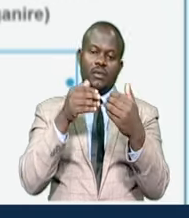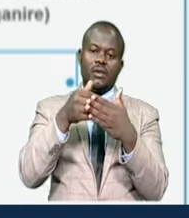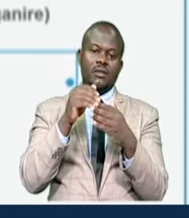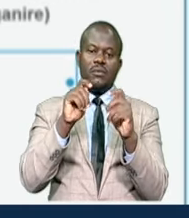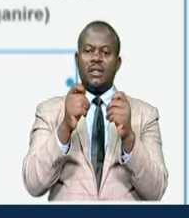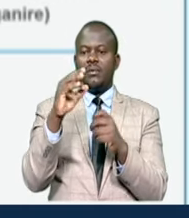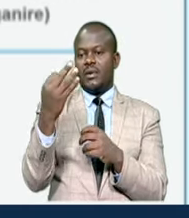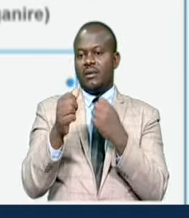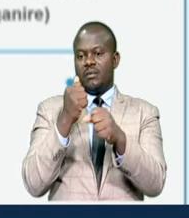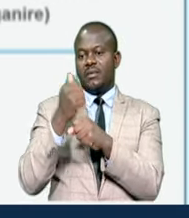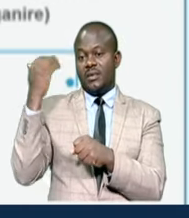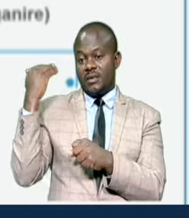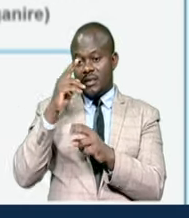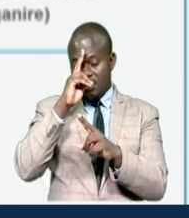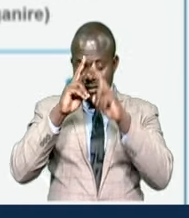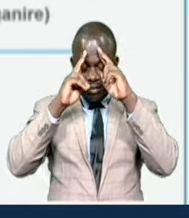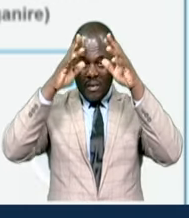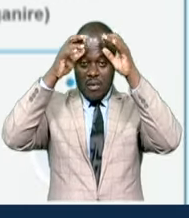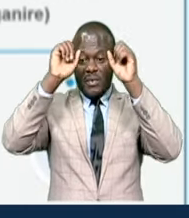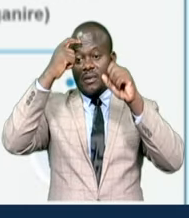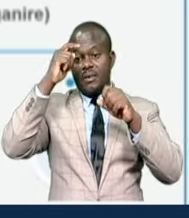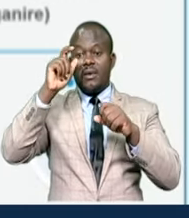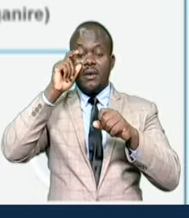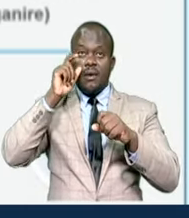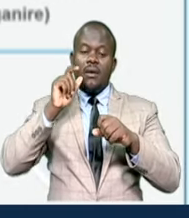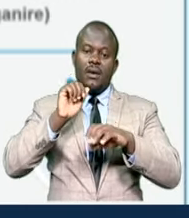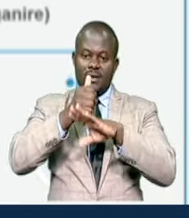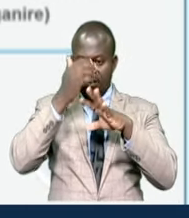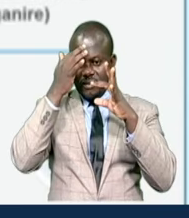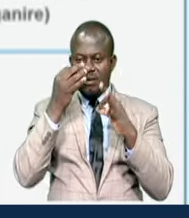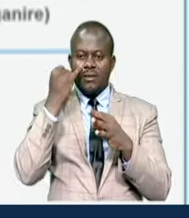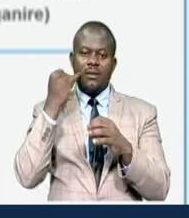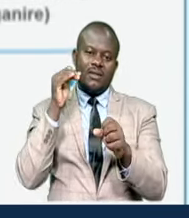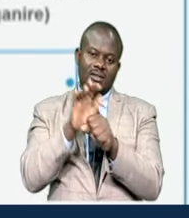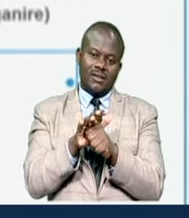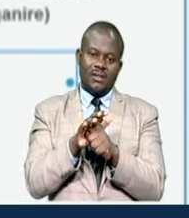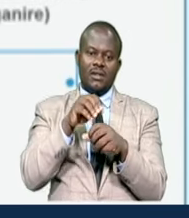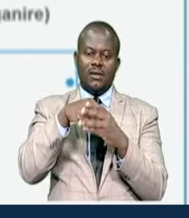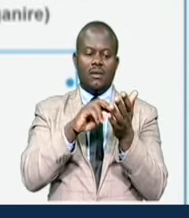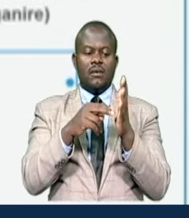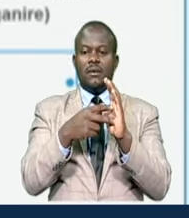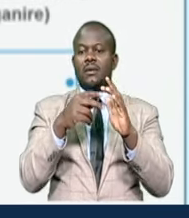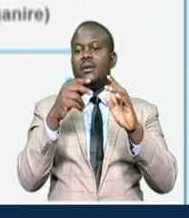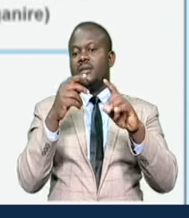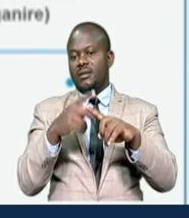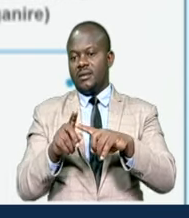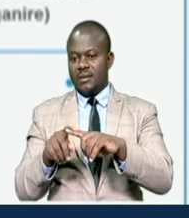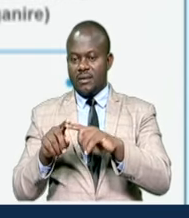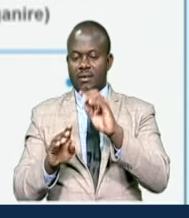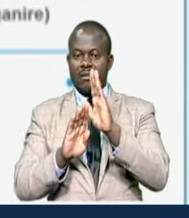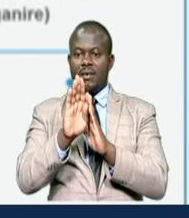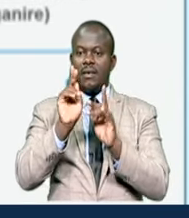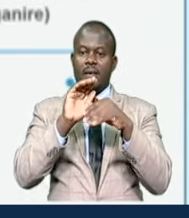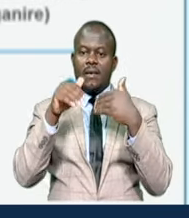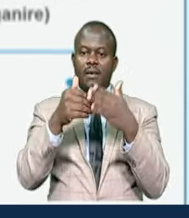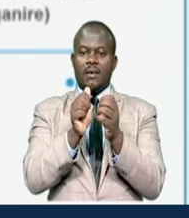3 cy'umwaka ushize. Kwa Perezida wa Afurika ku rwego rw'igihugu hajya afatwa ingamba nyinshi cyane zirimo imishinga ikorerwa y'amajyambere ajya ku baturage